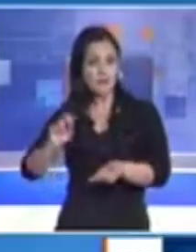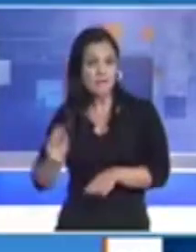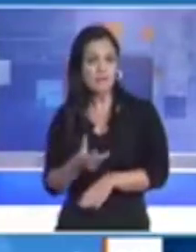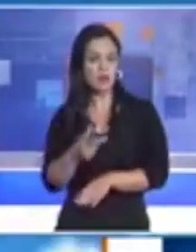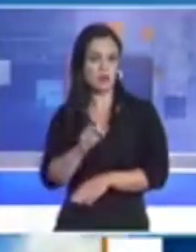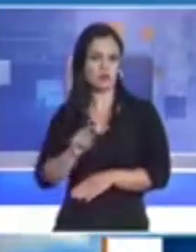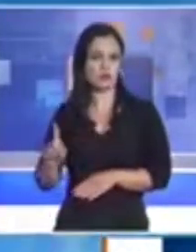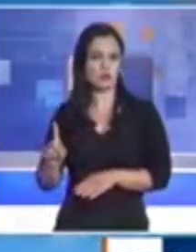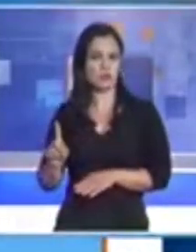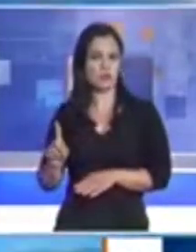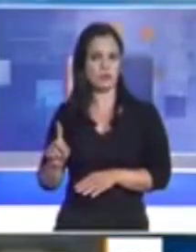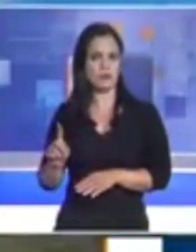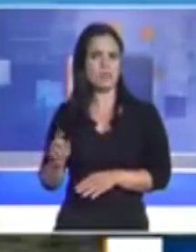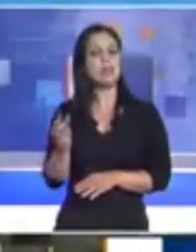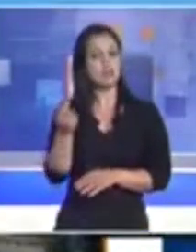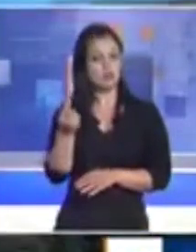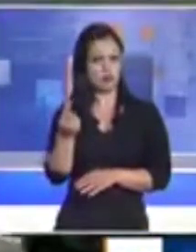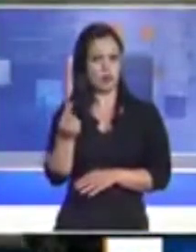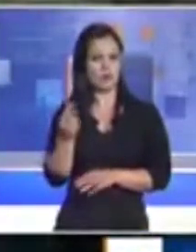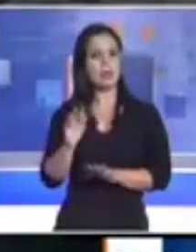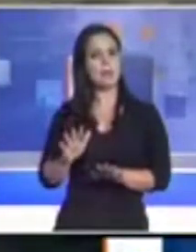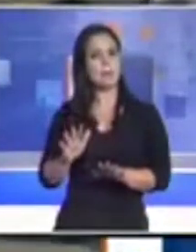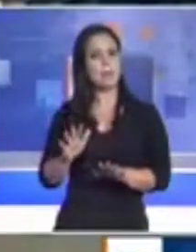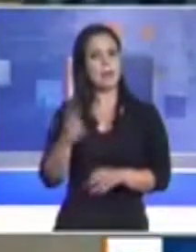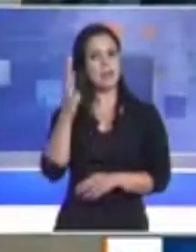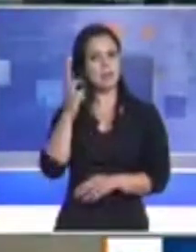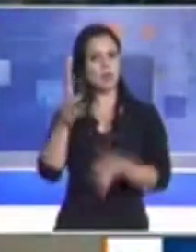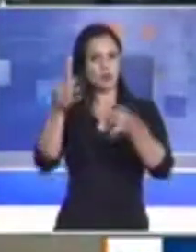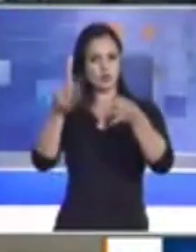sull'acceleratore per la tasca ma ancor più per la sicurezza